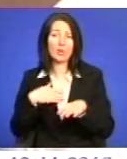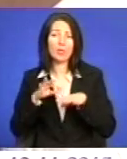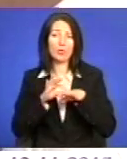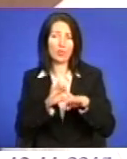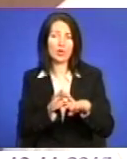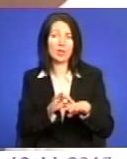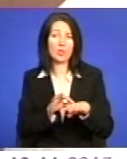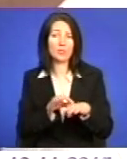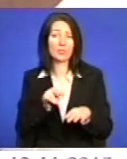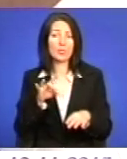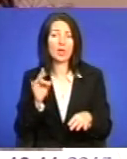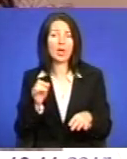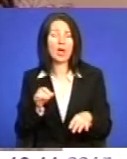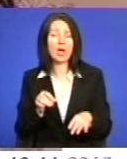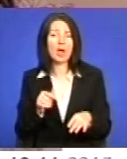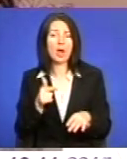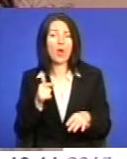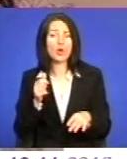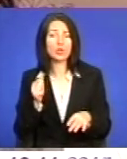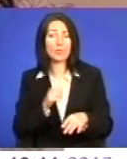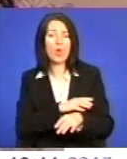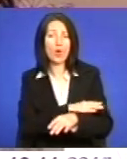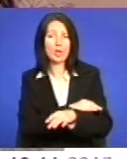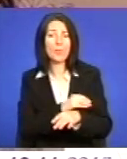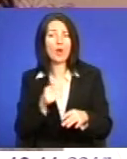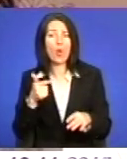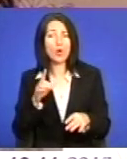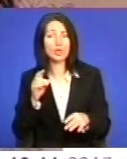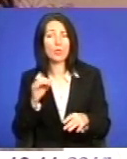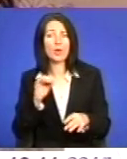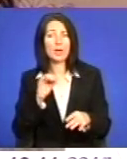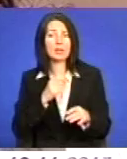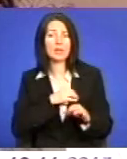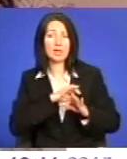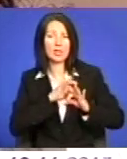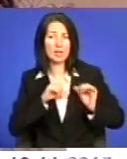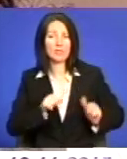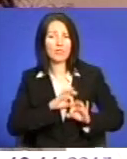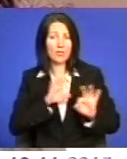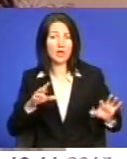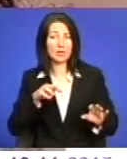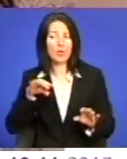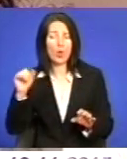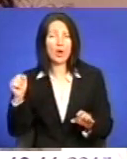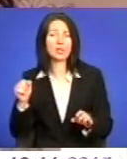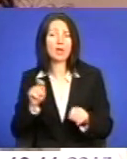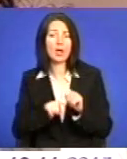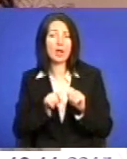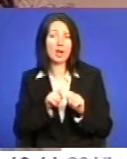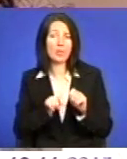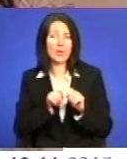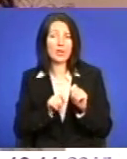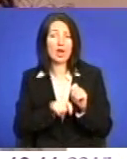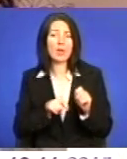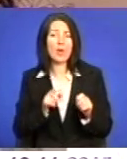при гострому коронарному синдромі, при гострому інфаркту міокарда дослідження на коронарній артерії, так